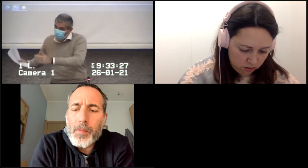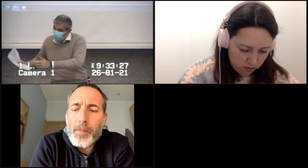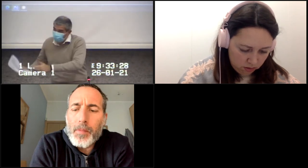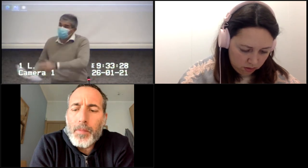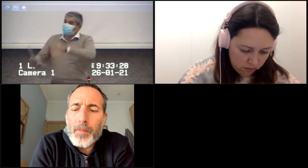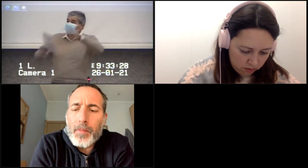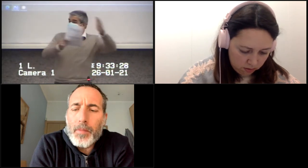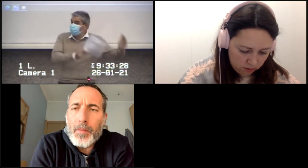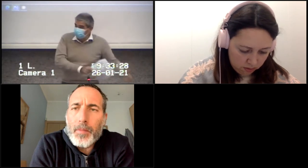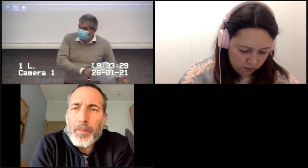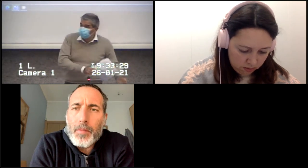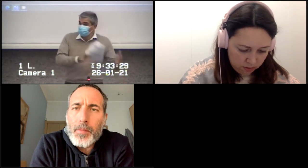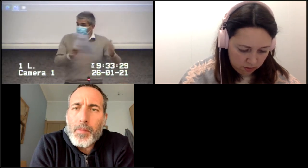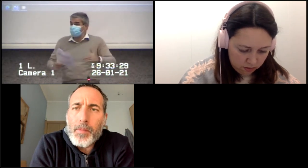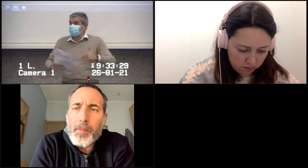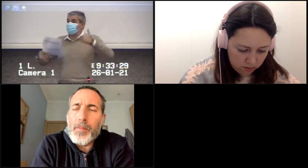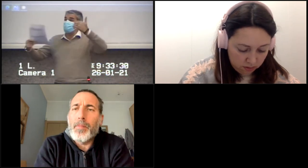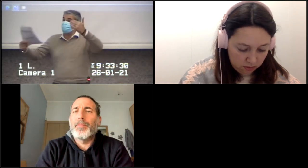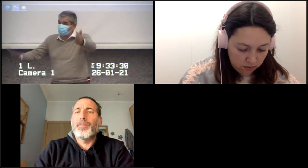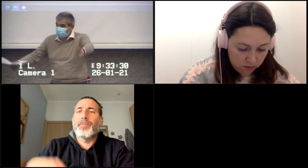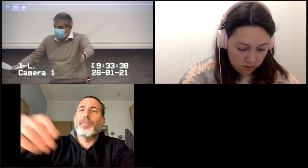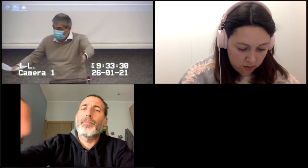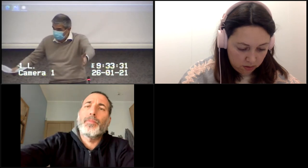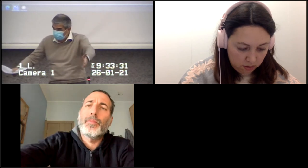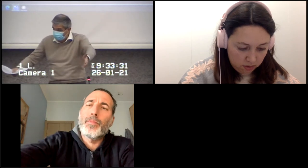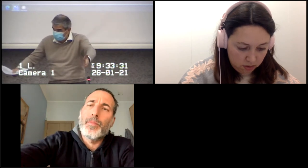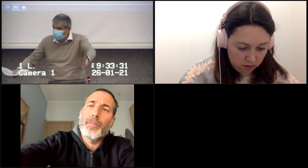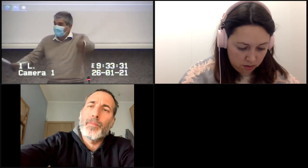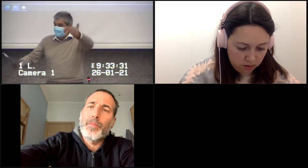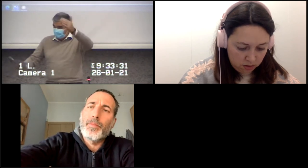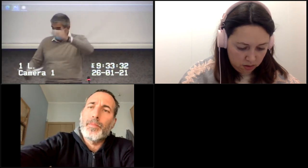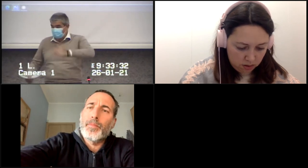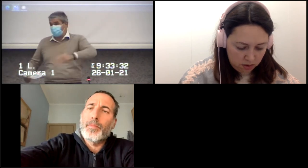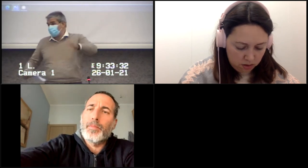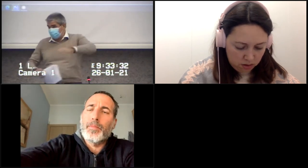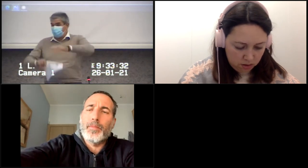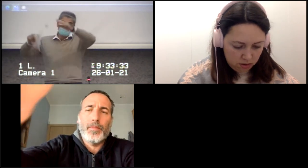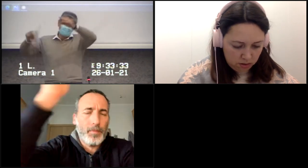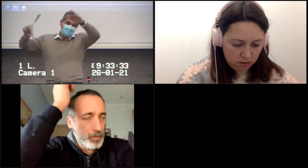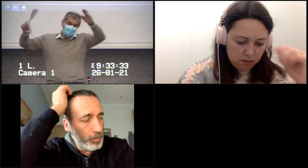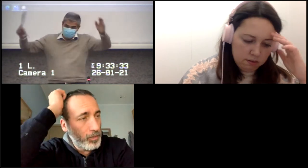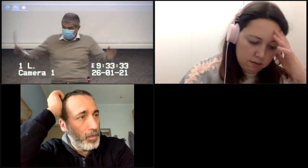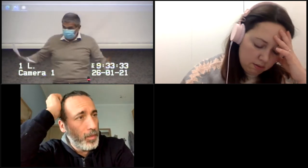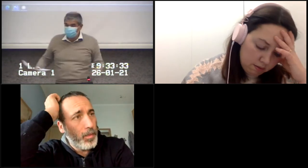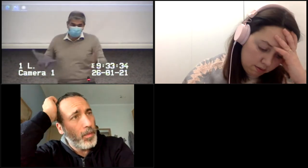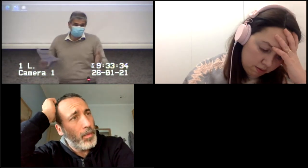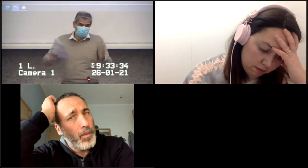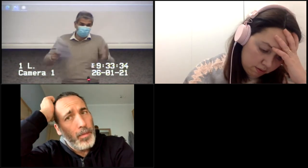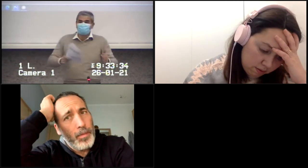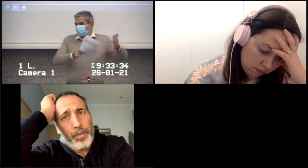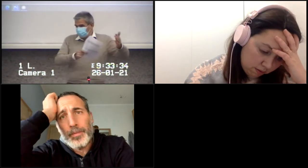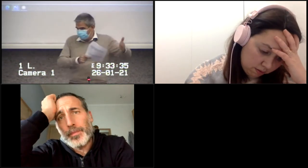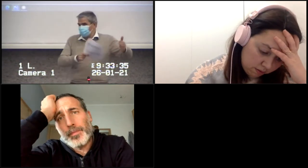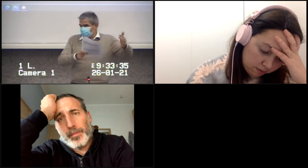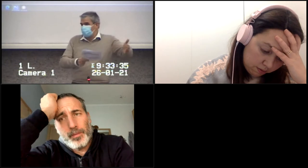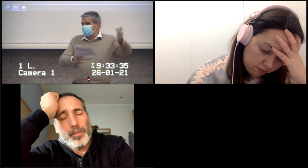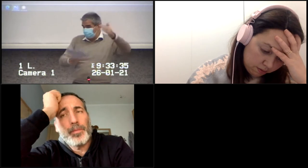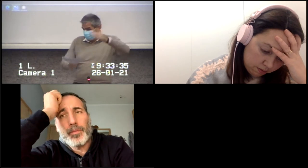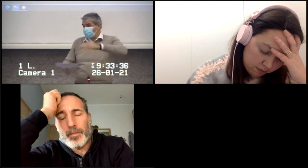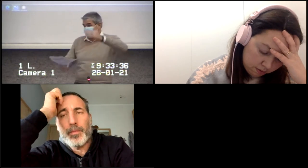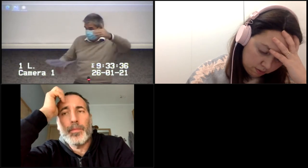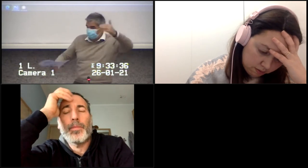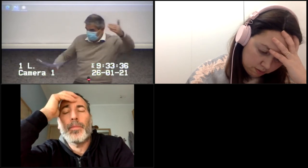il nuovo ma sul vecchio, senza più consumare suolo nuovo, perché ricordiamo che poi tutto questo impianto si innesta sulla legge